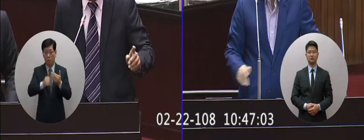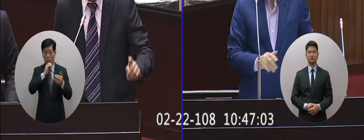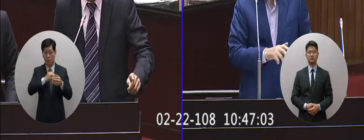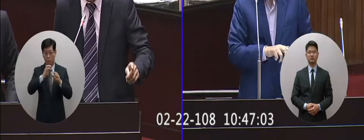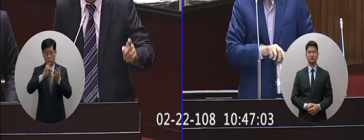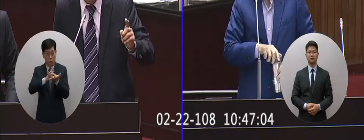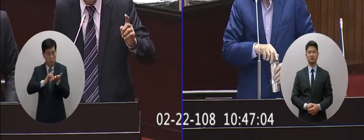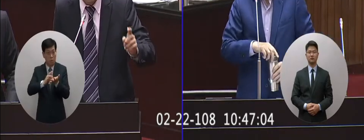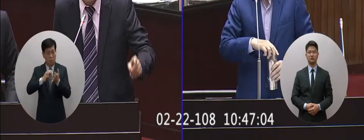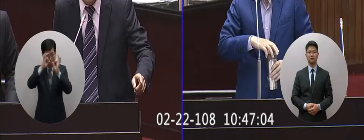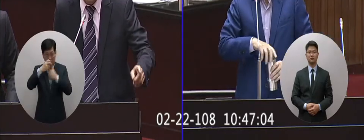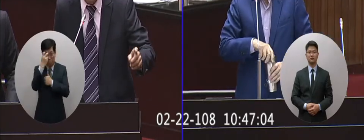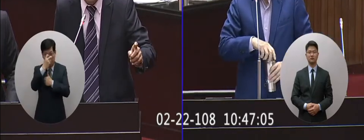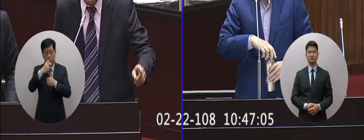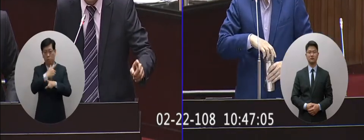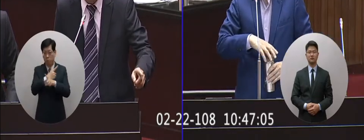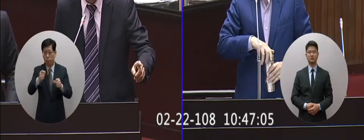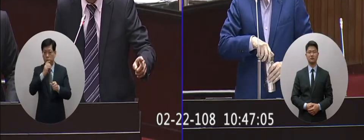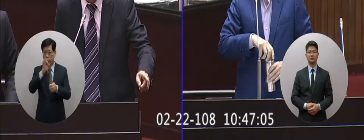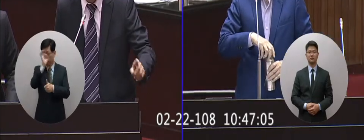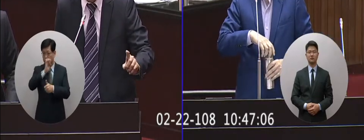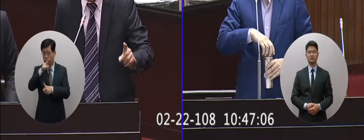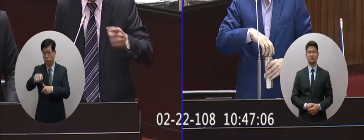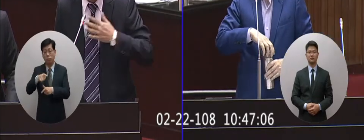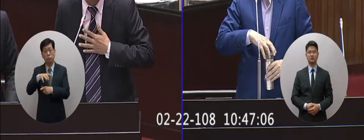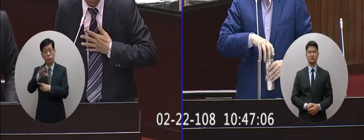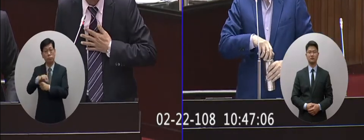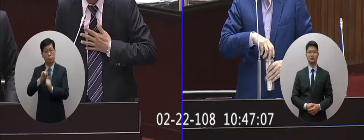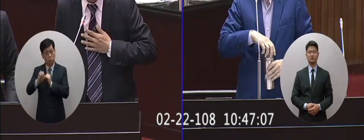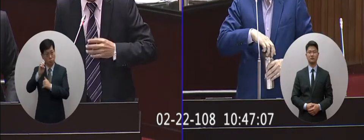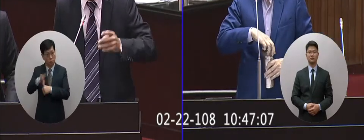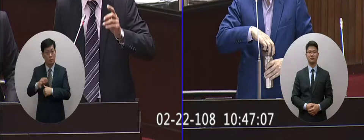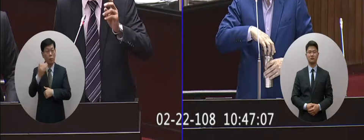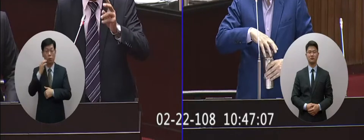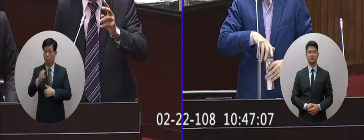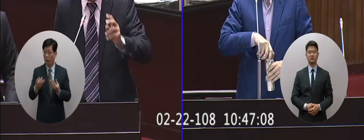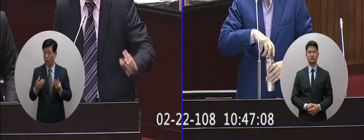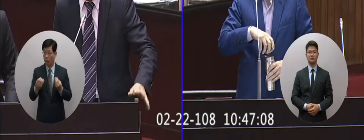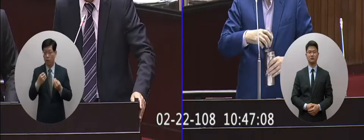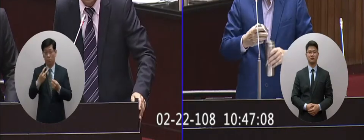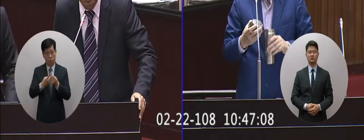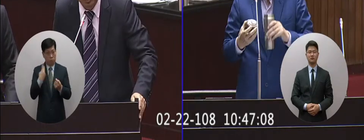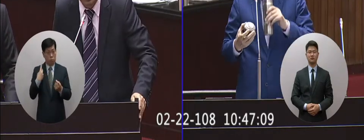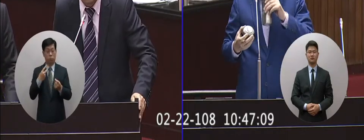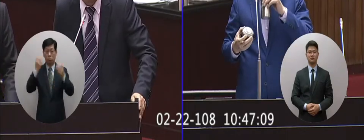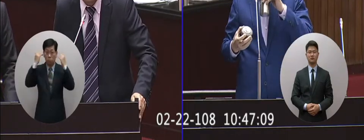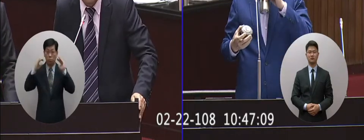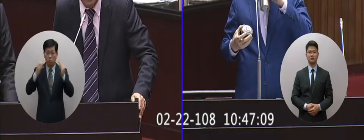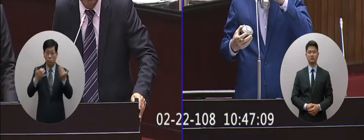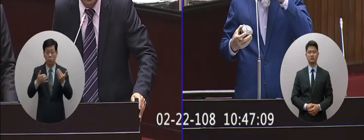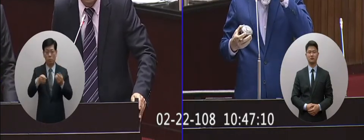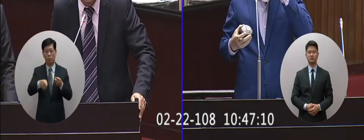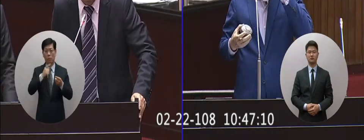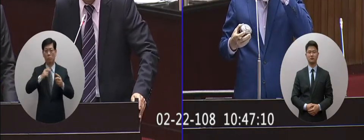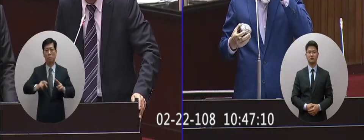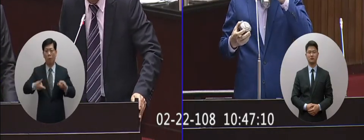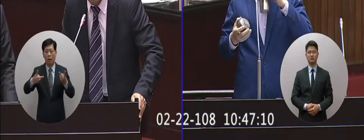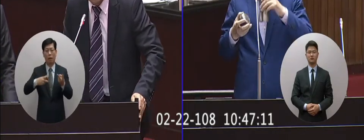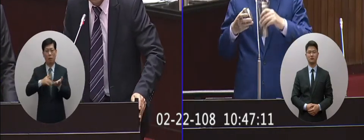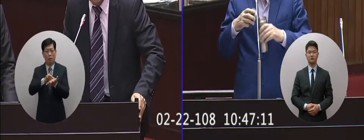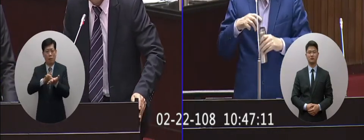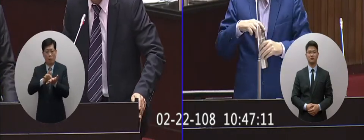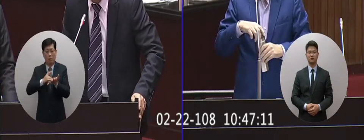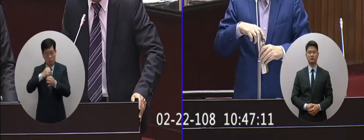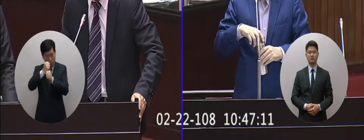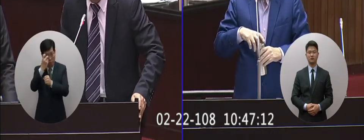检，要主动跟这些生产者、农民讲。如果我们不跟他讲，2年前韩国因为改变了药检的